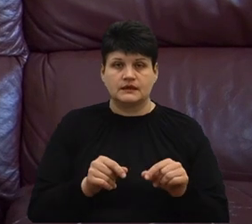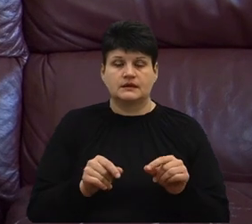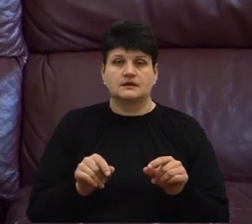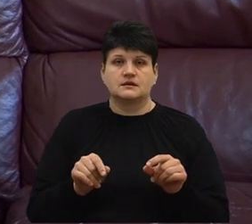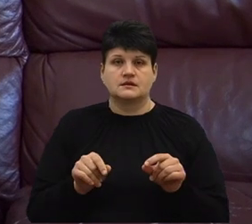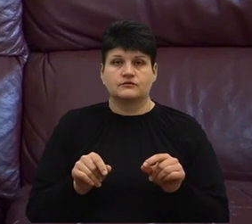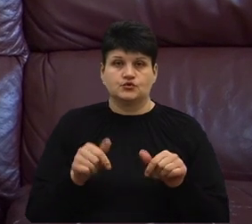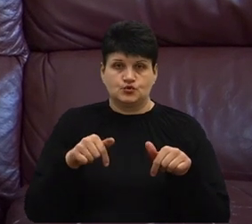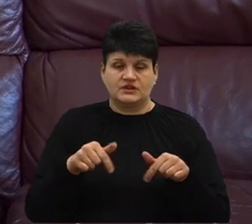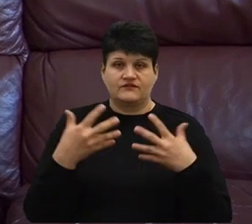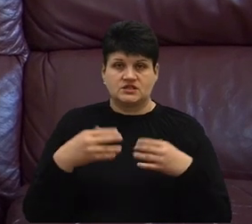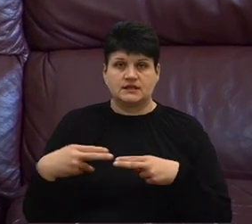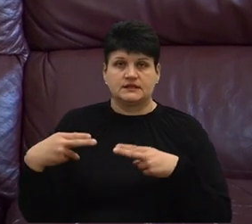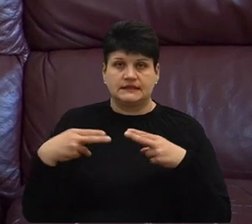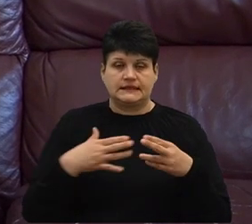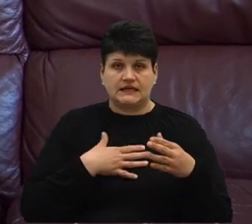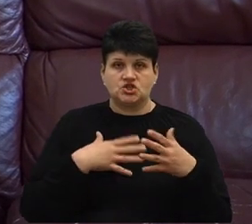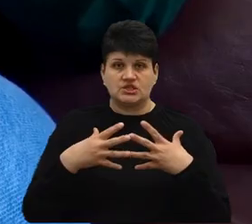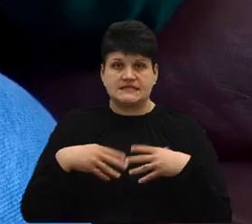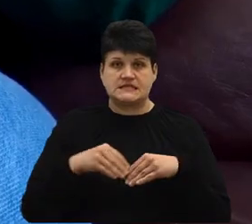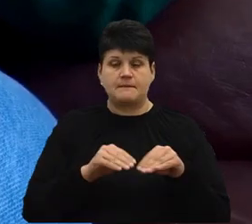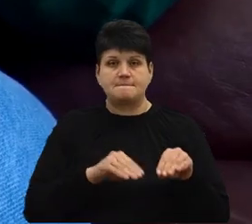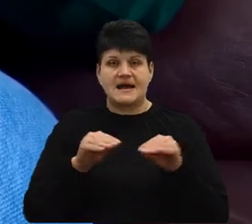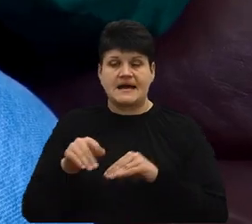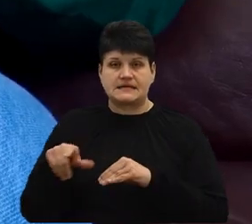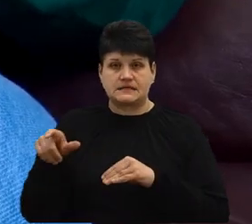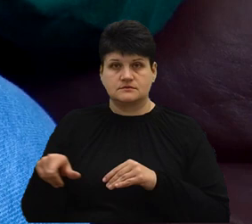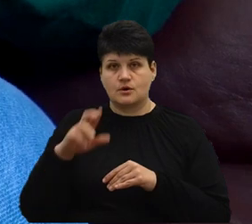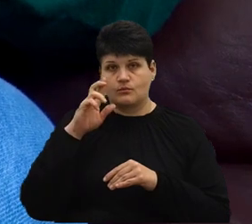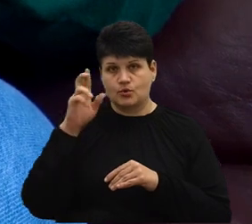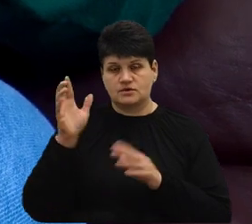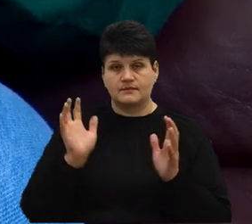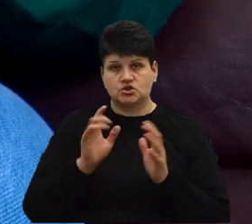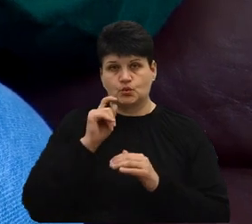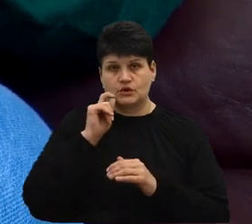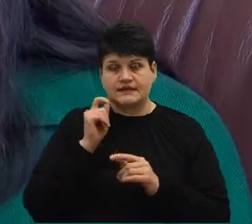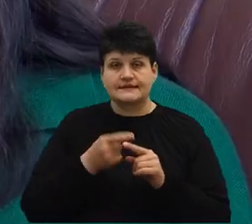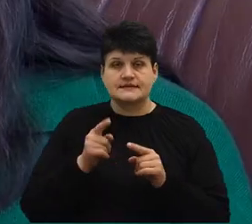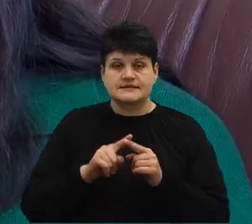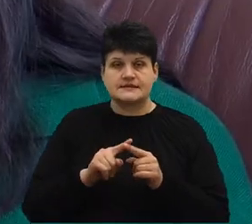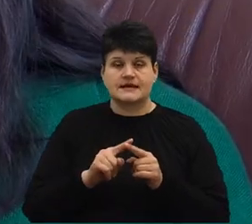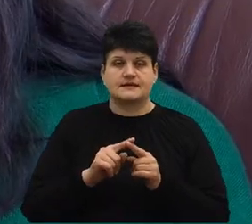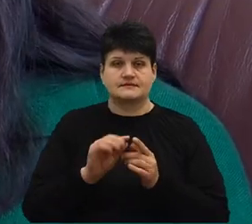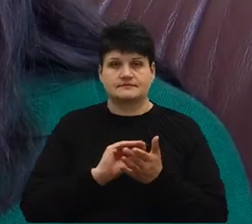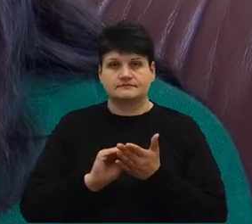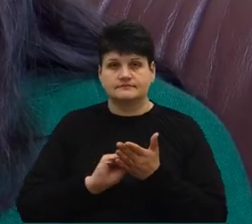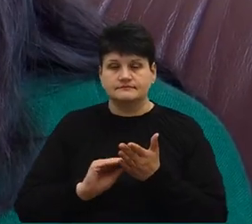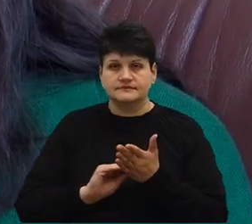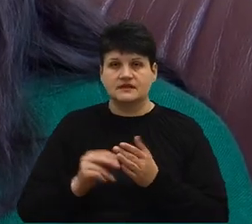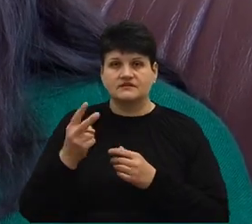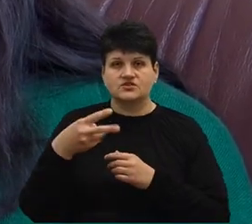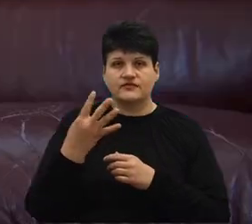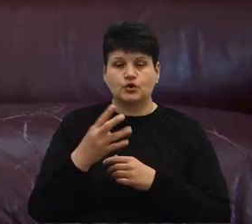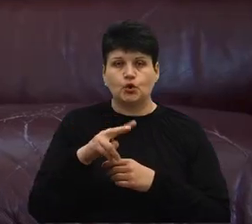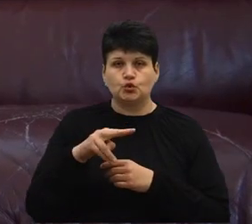сюди вже їхали наші сім'ї переселенців також Бережи Україну такий запис Марічко зробила 24 лютого Минулого